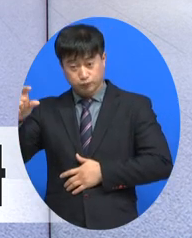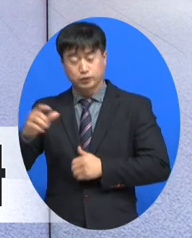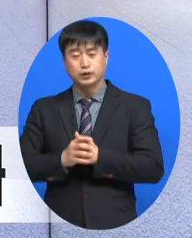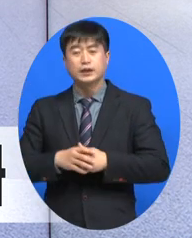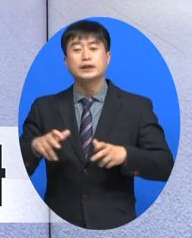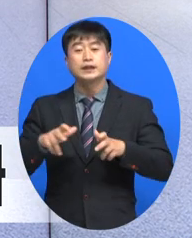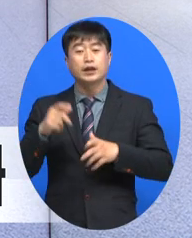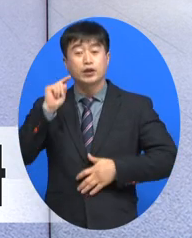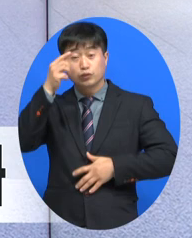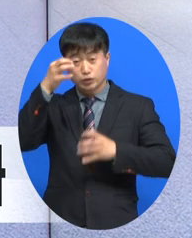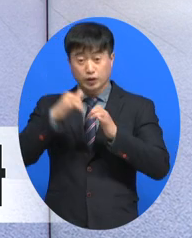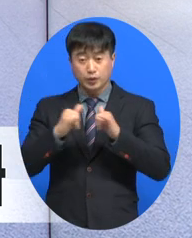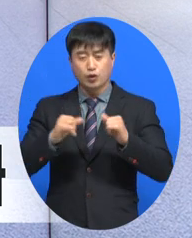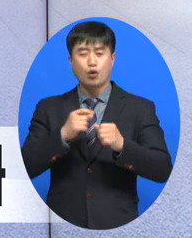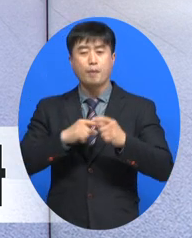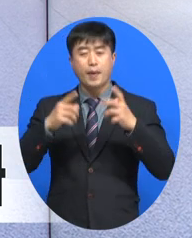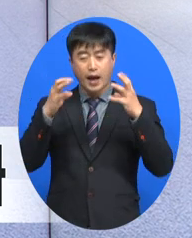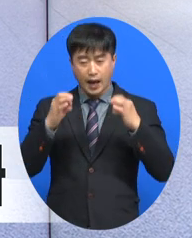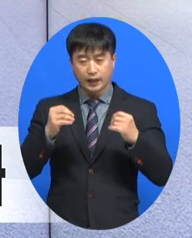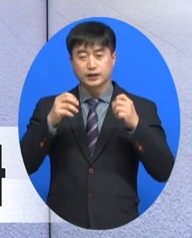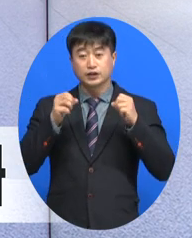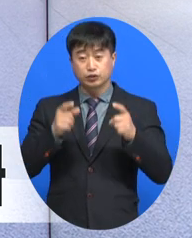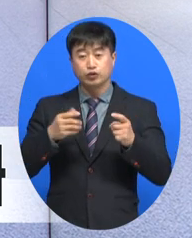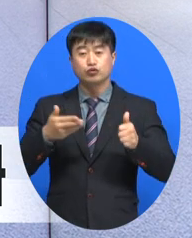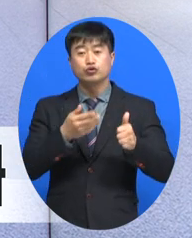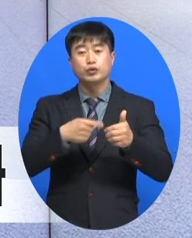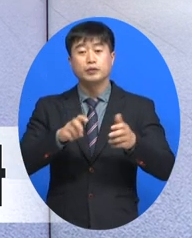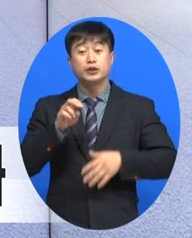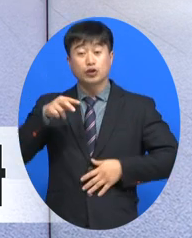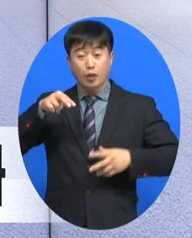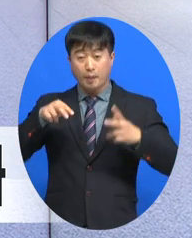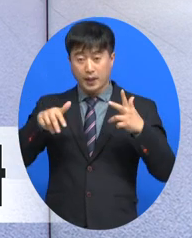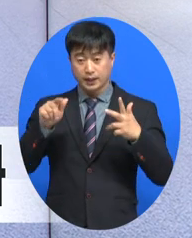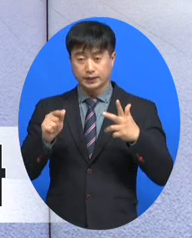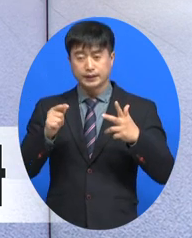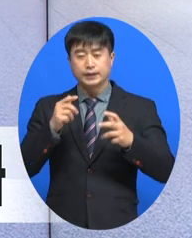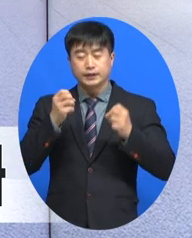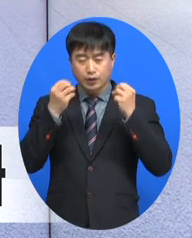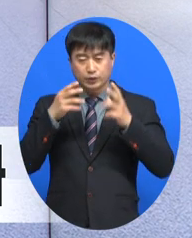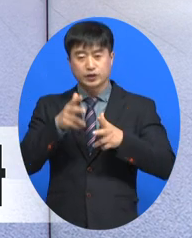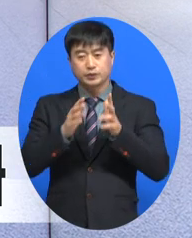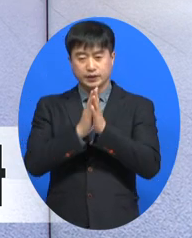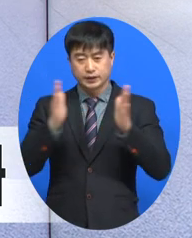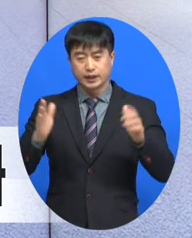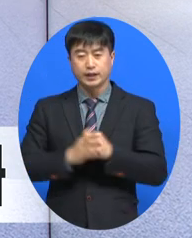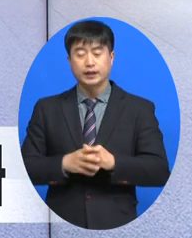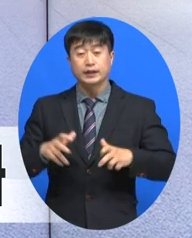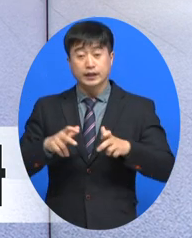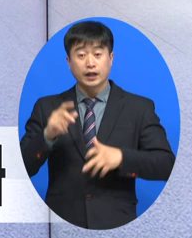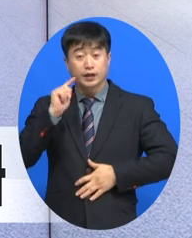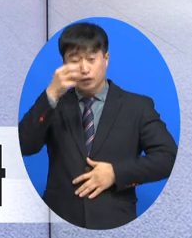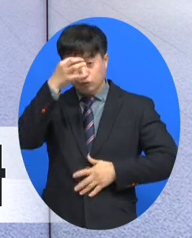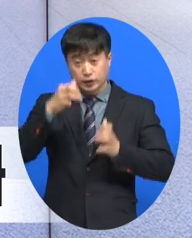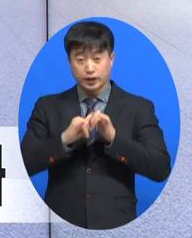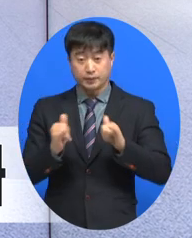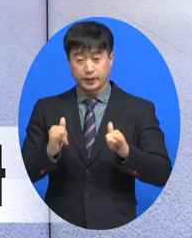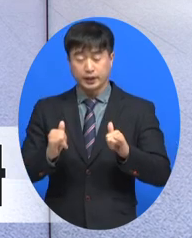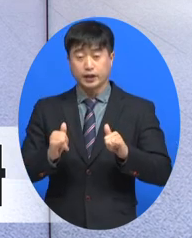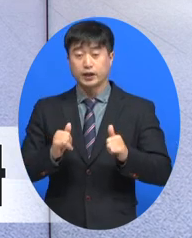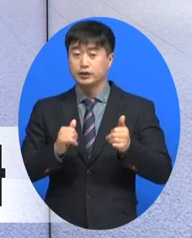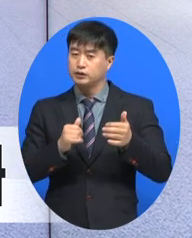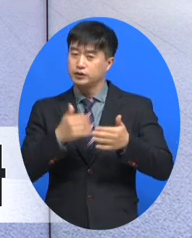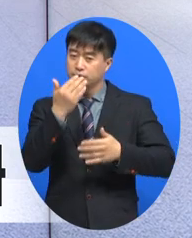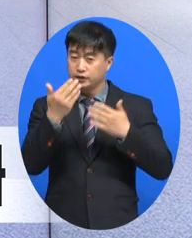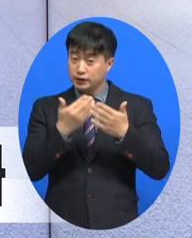붙였습니다. 장애예술인들에게 더 많은 기회를 주기 위한 민선 8기 경기도의 새 사업이 시작된 겁니다. 장애예술인들의 작품